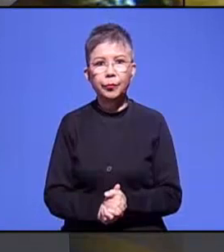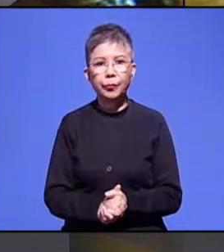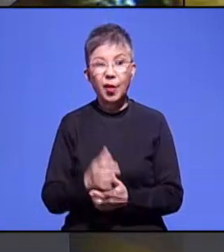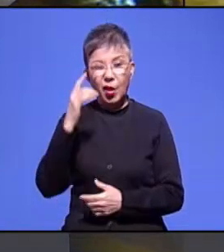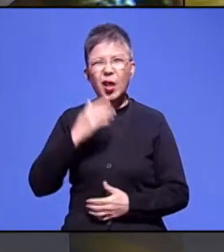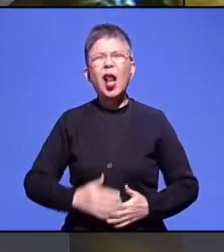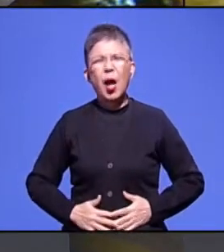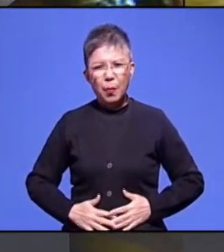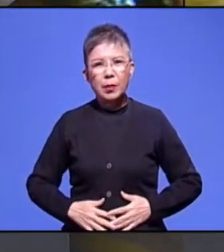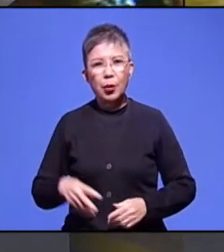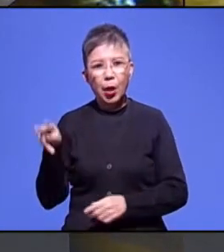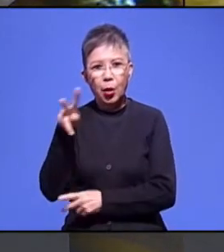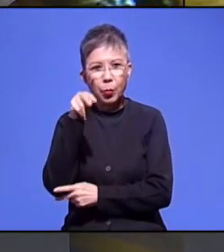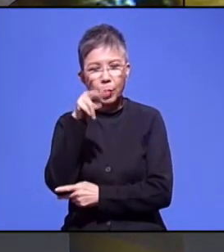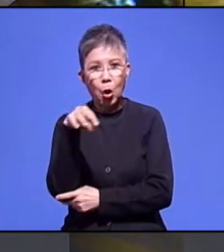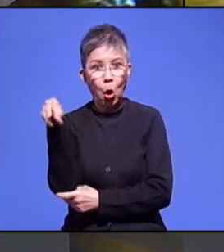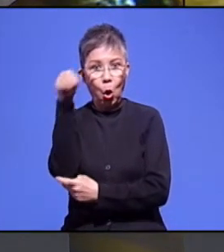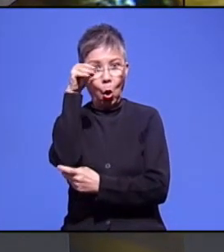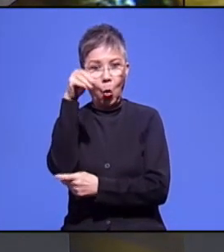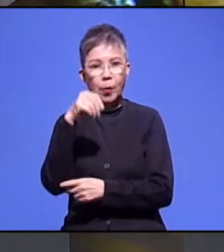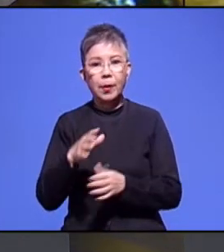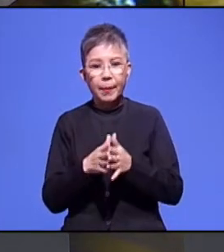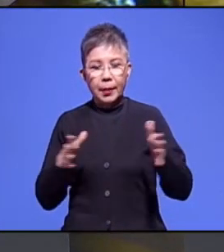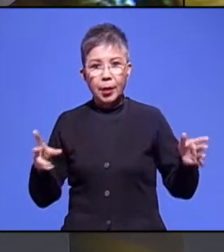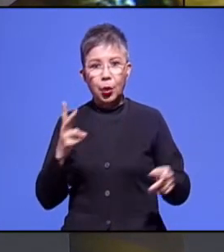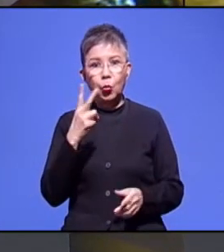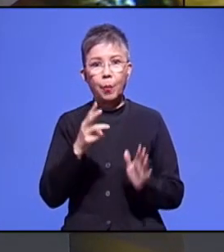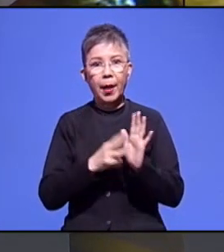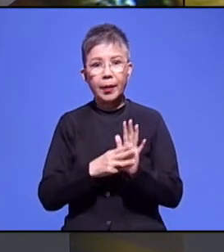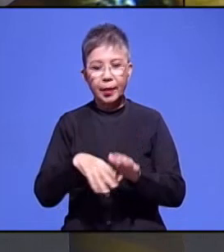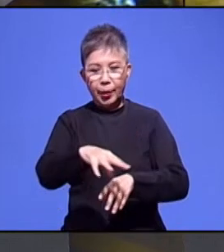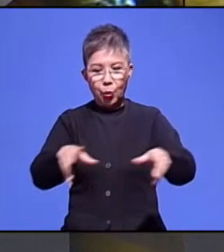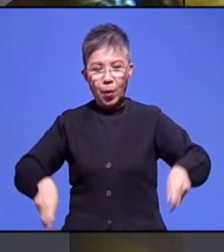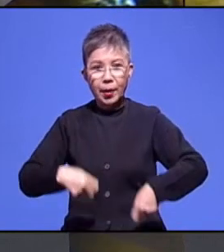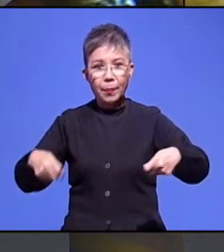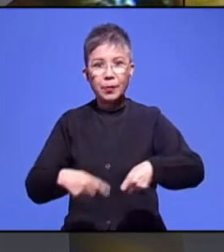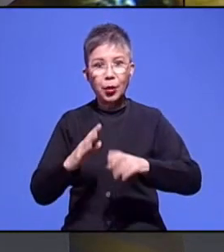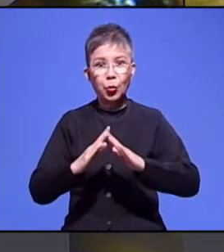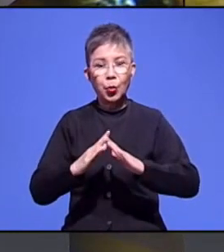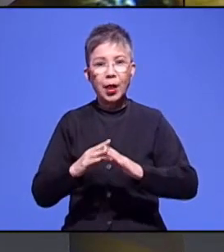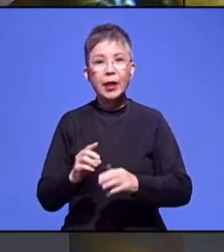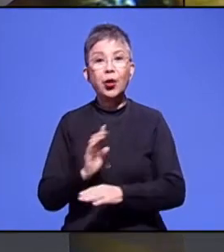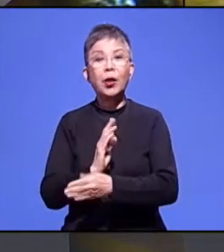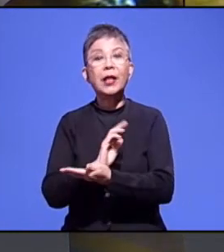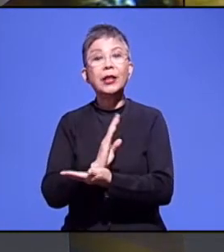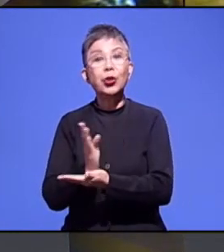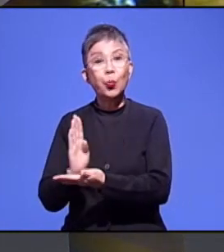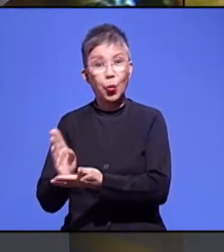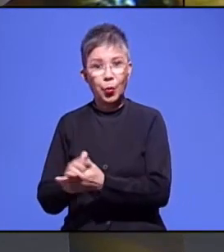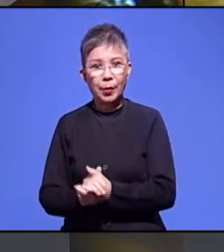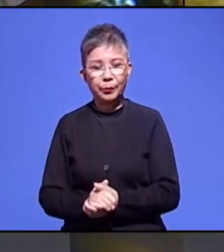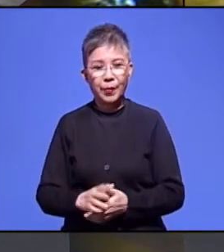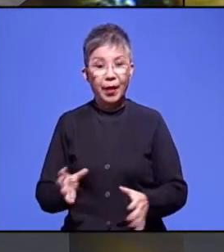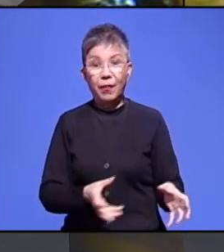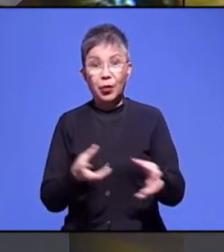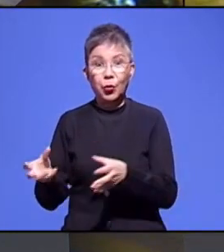Diduga kelaparan, seekor ular kobra sepanjang 2 meter ditemukan di ruang dapur rumah seorang warga di situ Bondo pagi tadi. Evakuasi